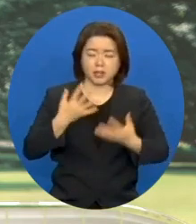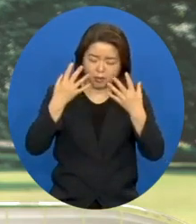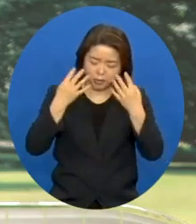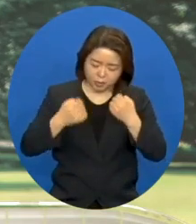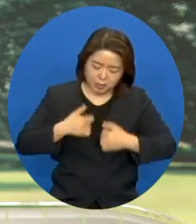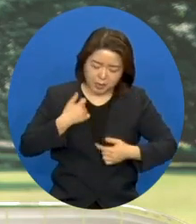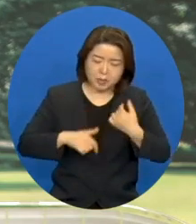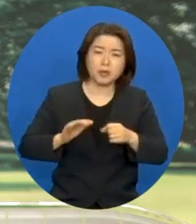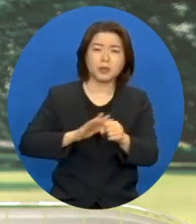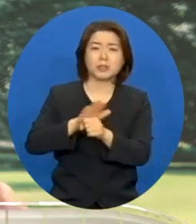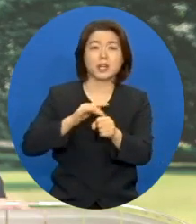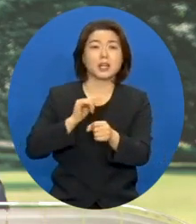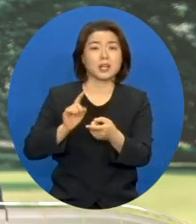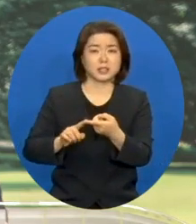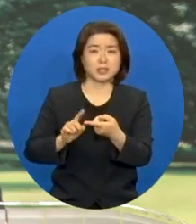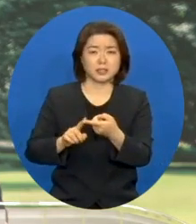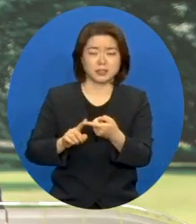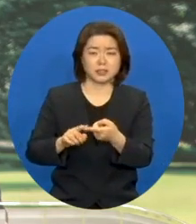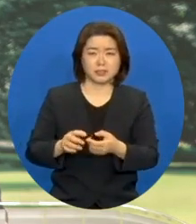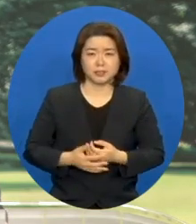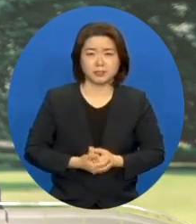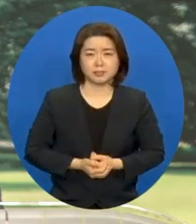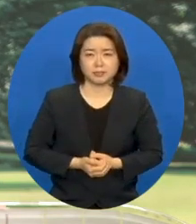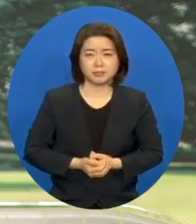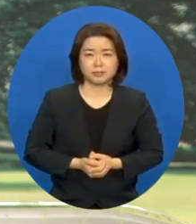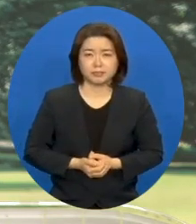기뻐하시고 사랑하시는지.